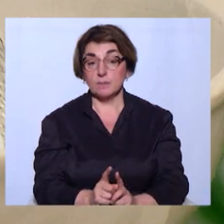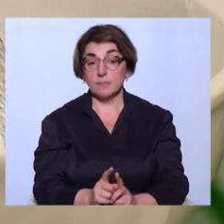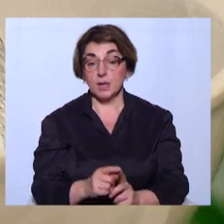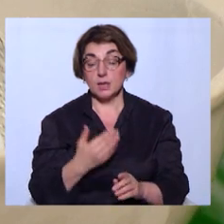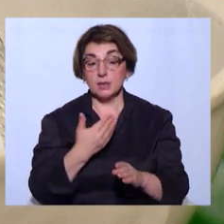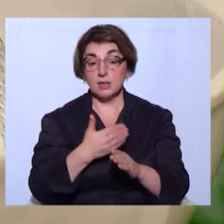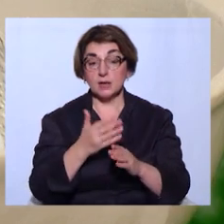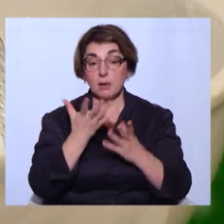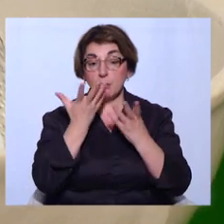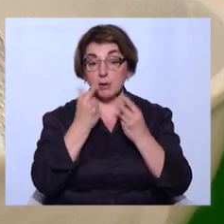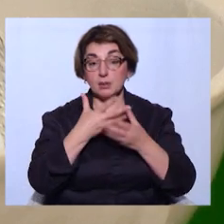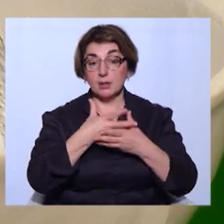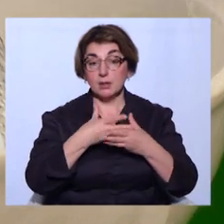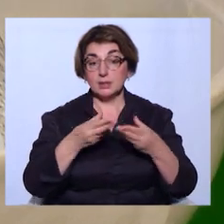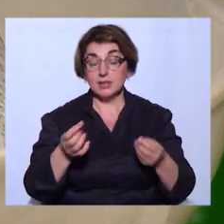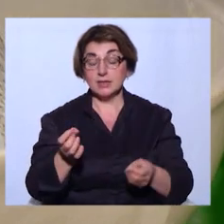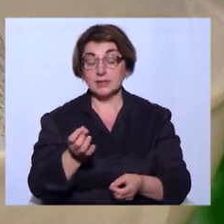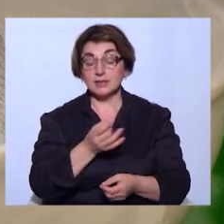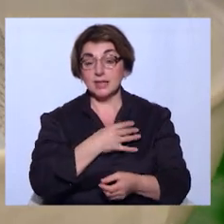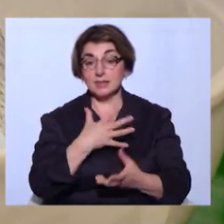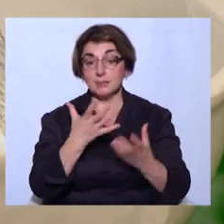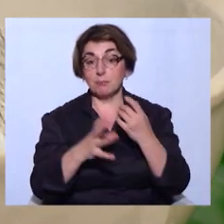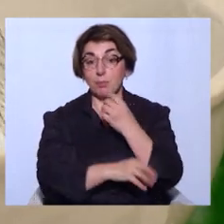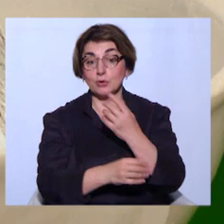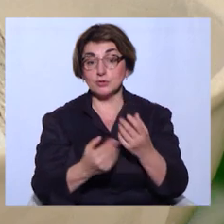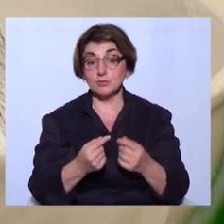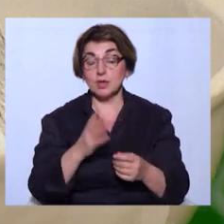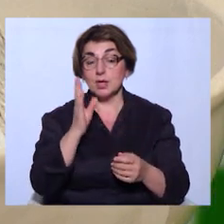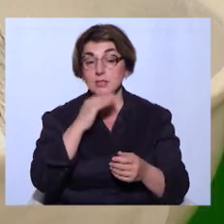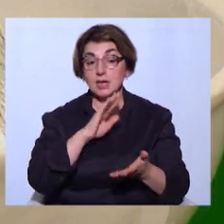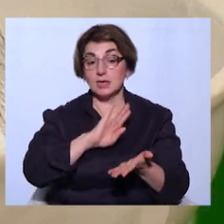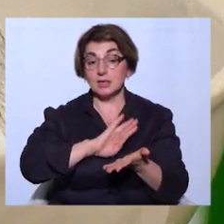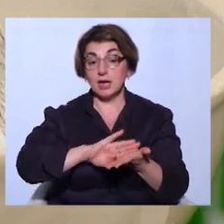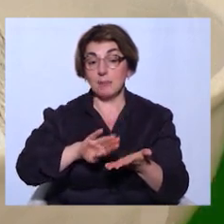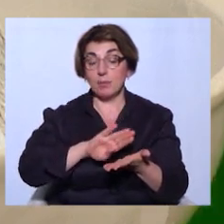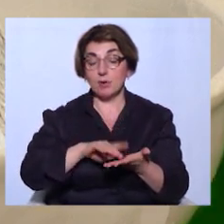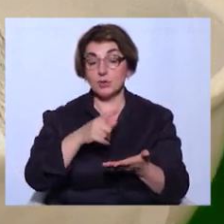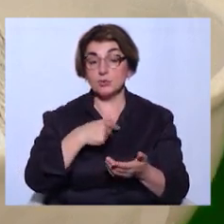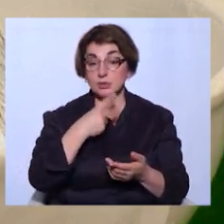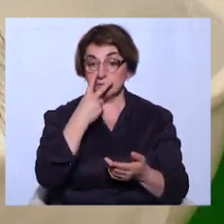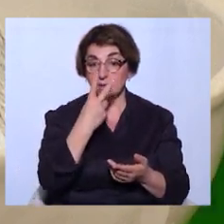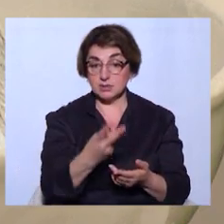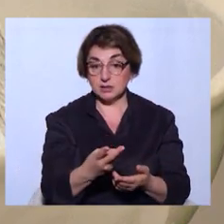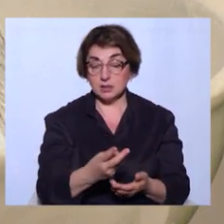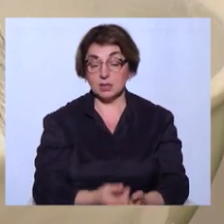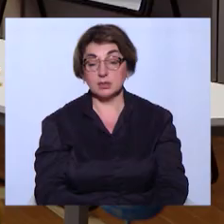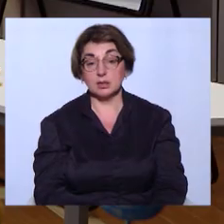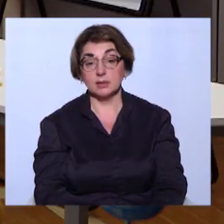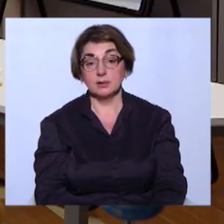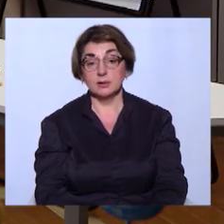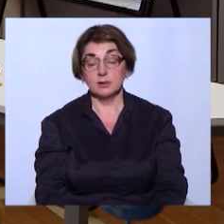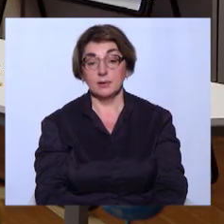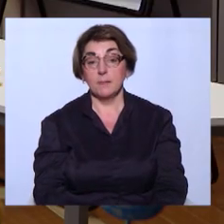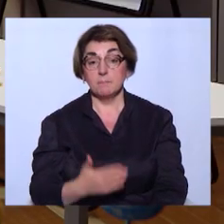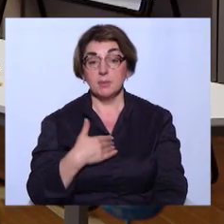გაფერმკრთალდა და ბოლოს საერთოდ გათეთრდება კიდევაც და წყალიც გამოუყავი შენს თვალწინ. მე მინდა